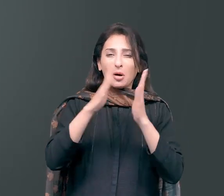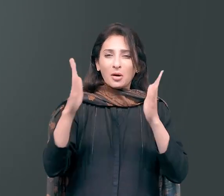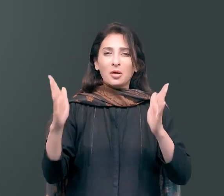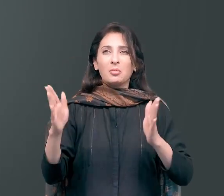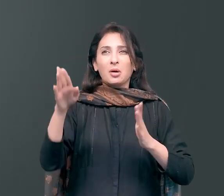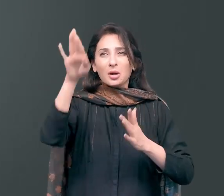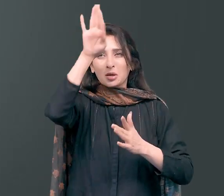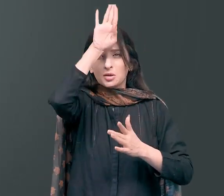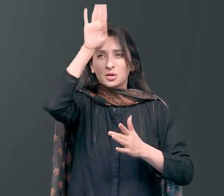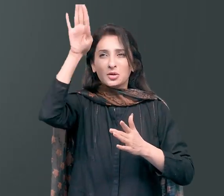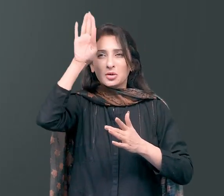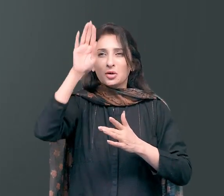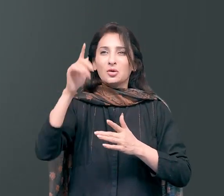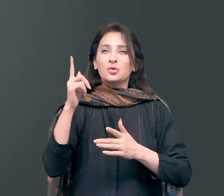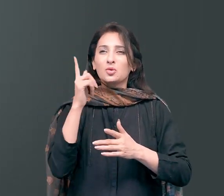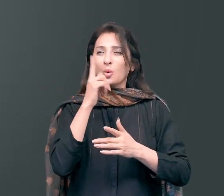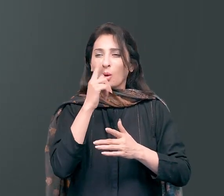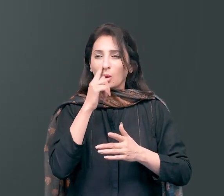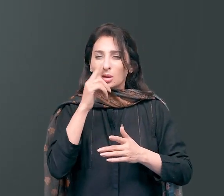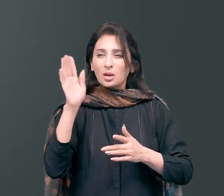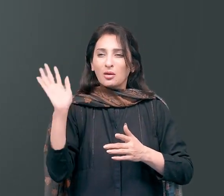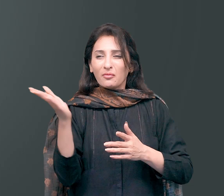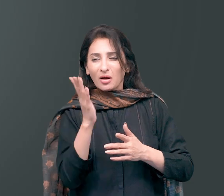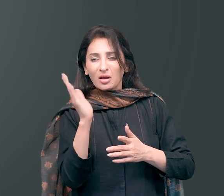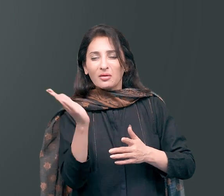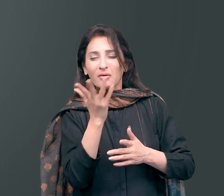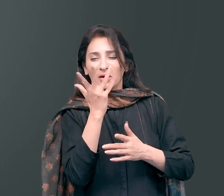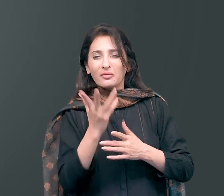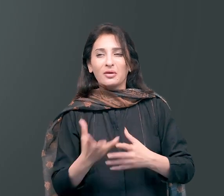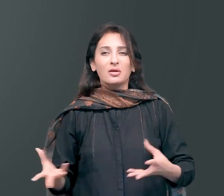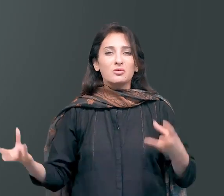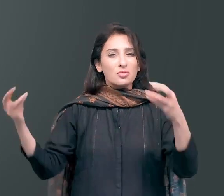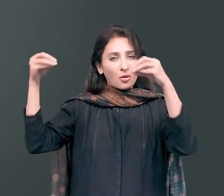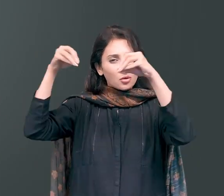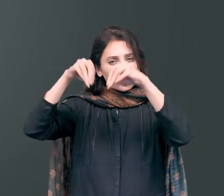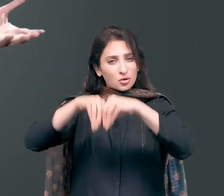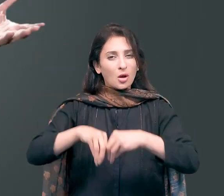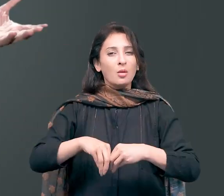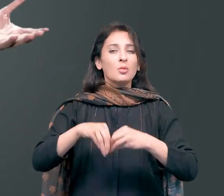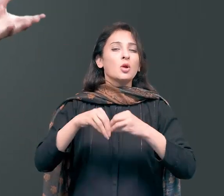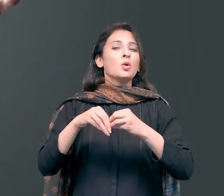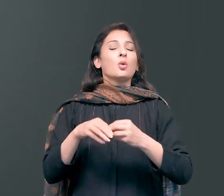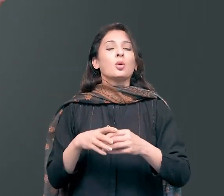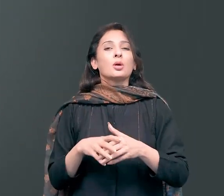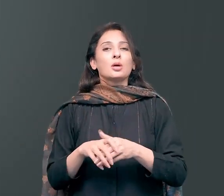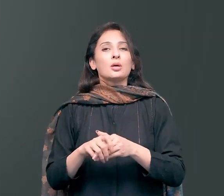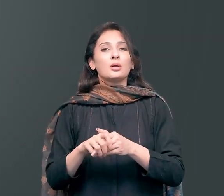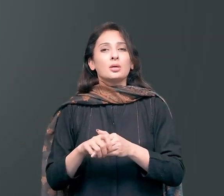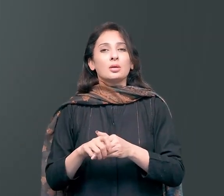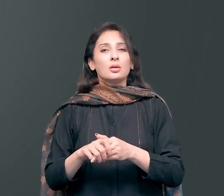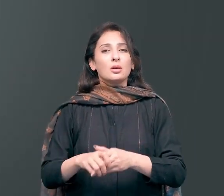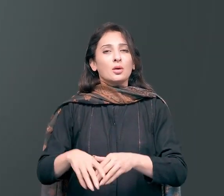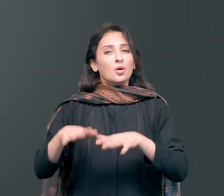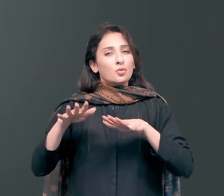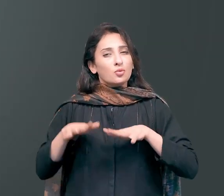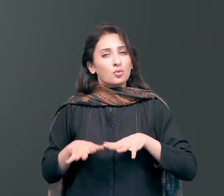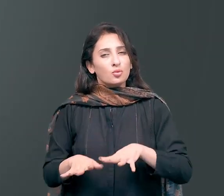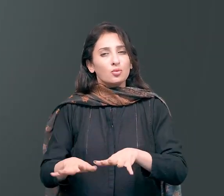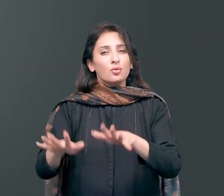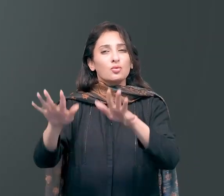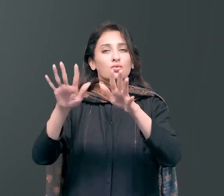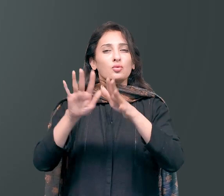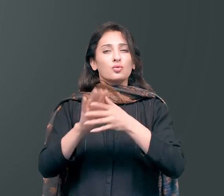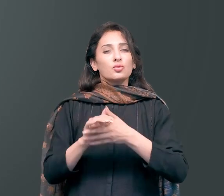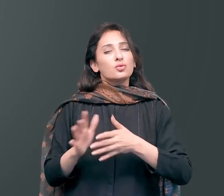میں، یہاں مینار پاکستان پر، جسے آج کل گریٹر اقبال پارک کہا جاتا ہے، یہاں پر موجود تھے۔